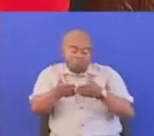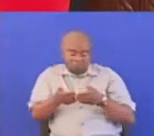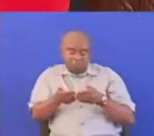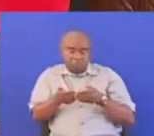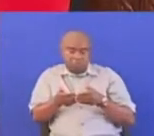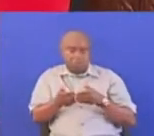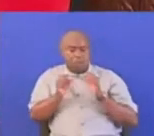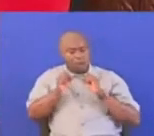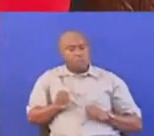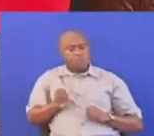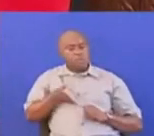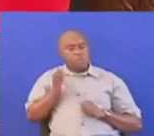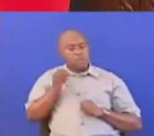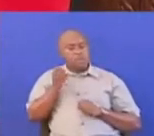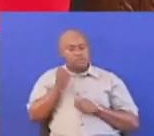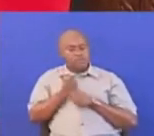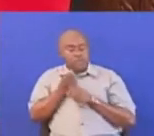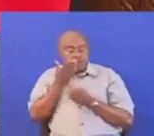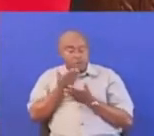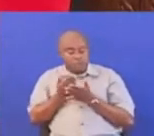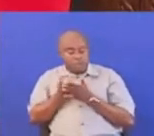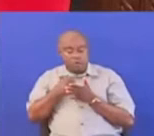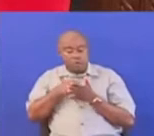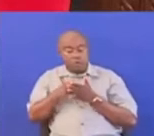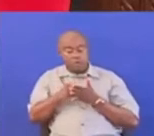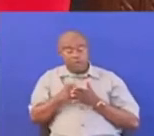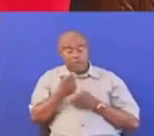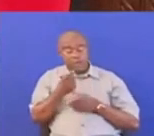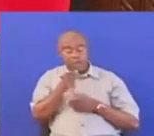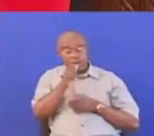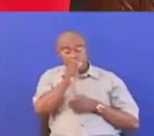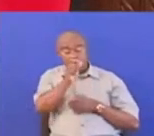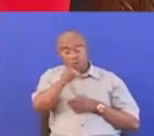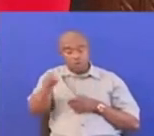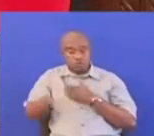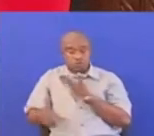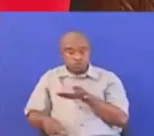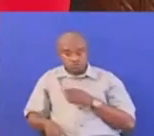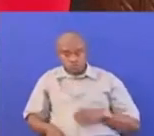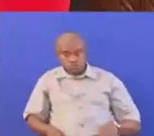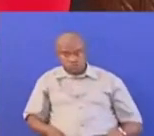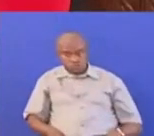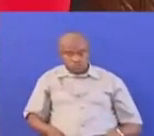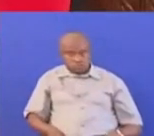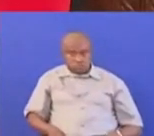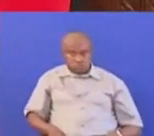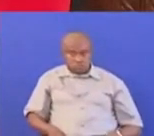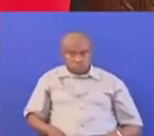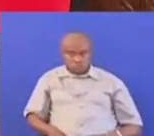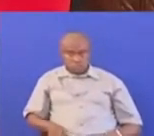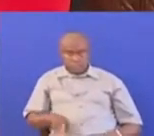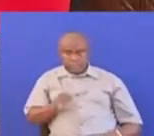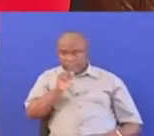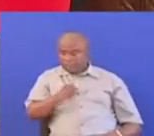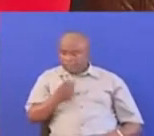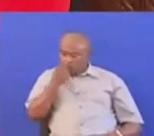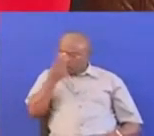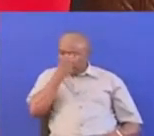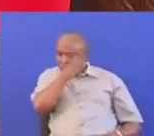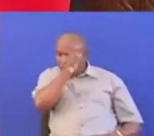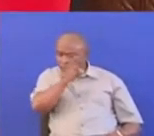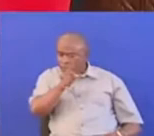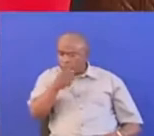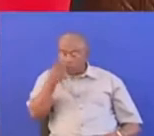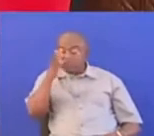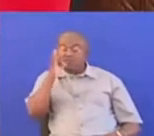wa serikali kufanya uharaka wa kulipa hayo maeneo ambayo watakuwa wameyachukua, lakini kuangalia pia wananchi hao kwa jicho